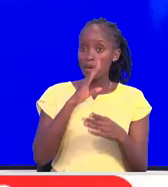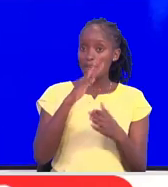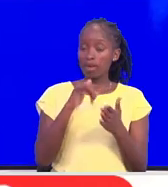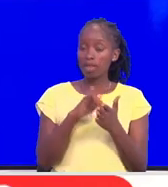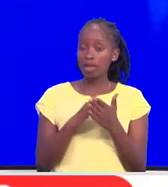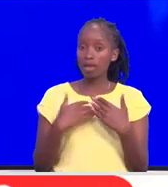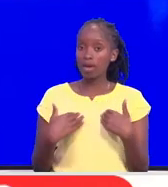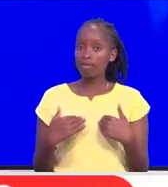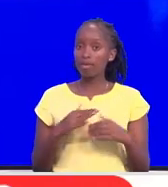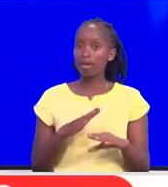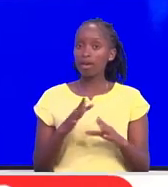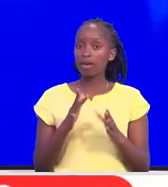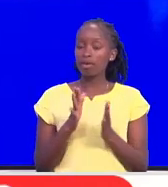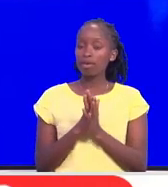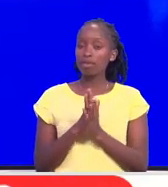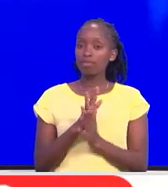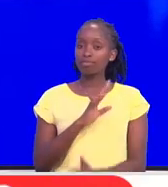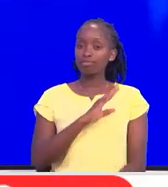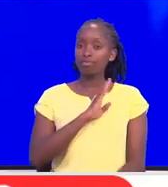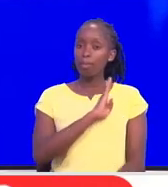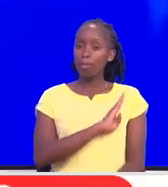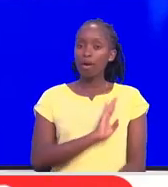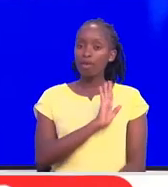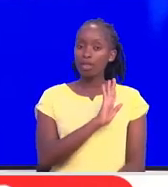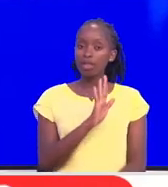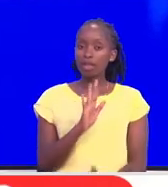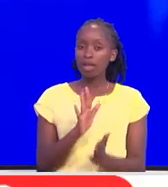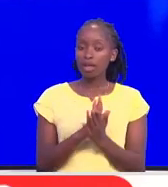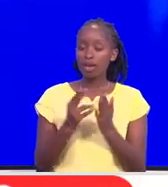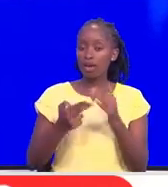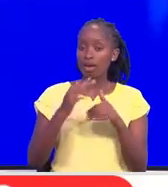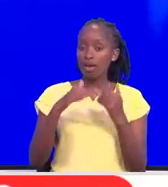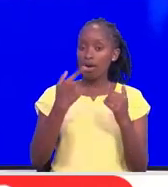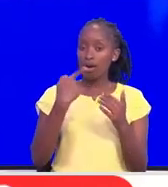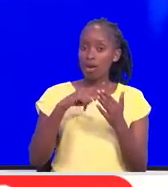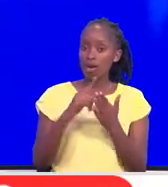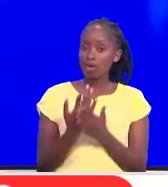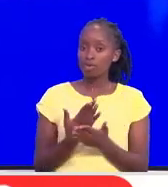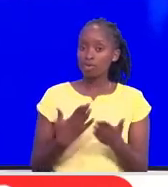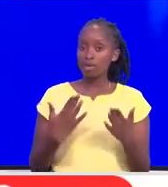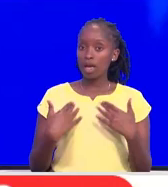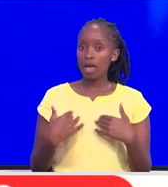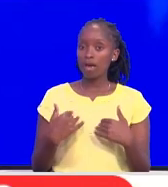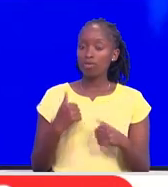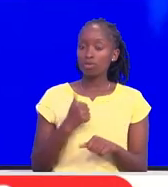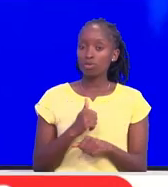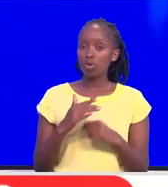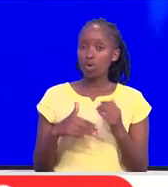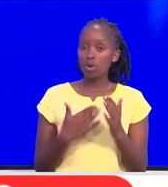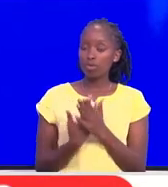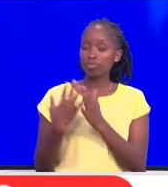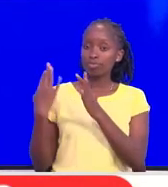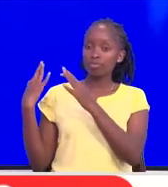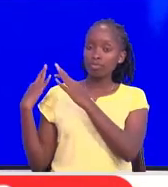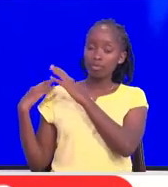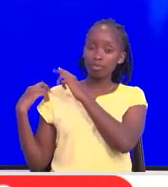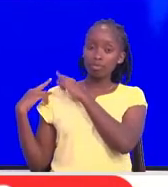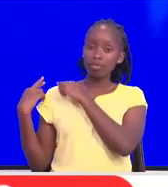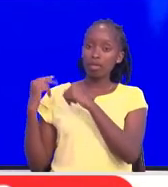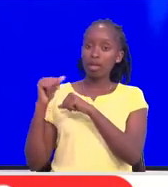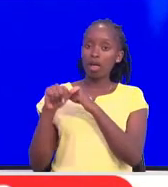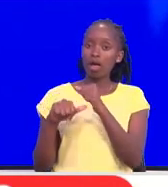code of conduct, further cautioning counties that hiring non-certified accountants lowers levels of accountability of public